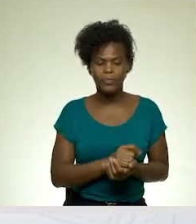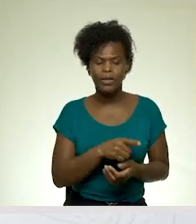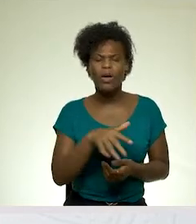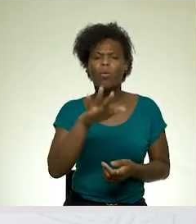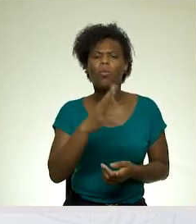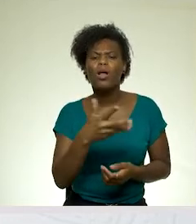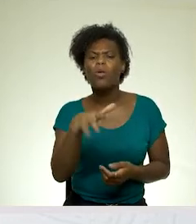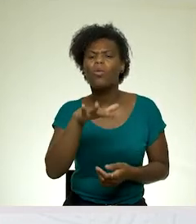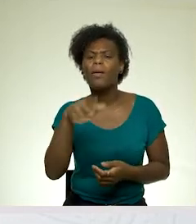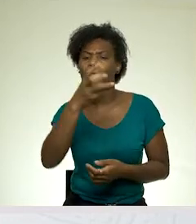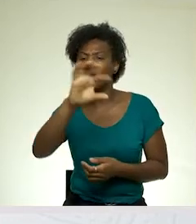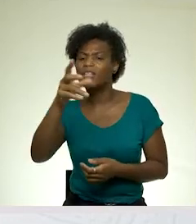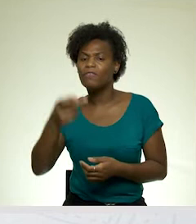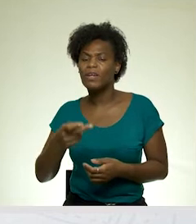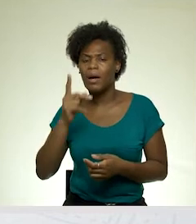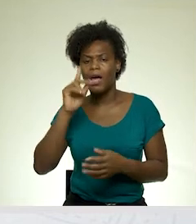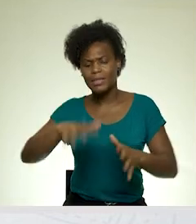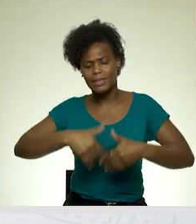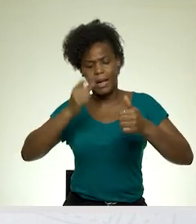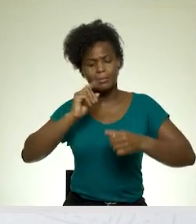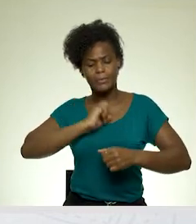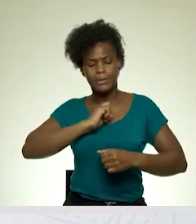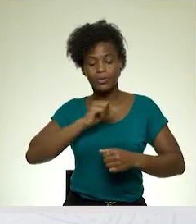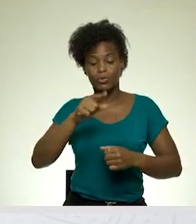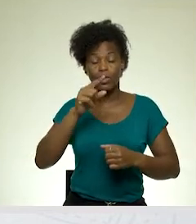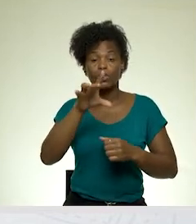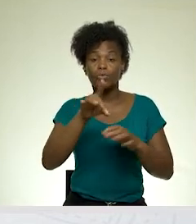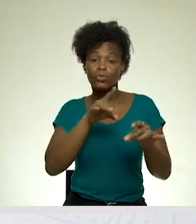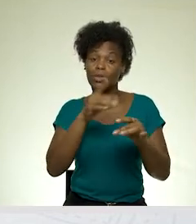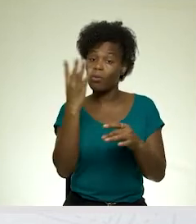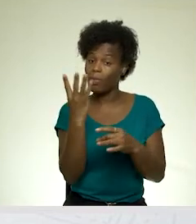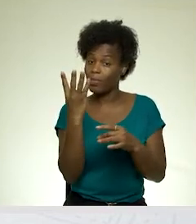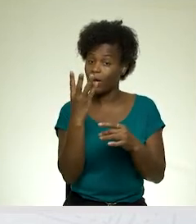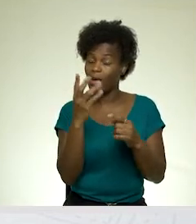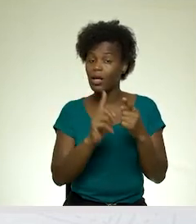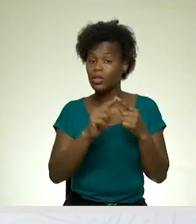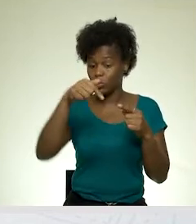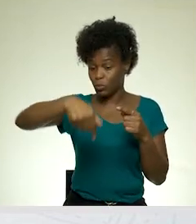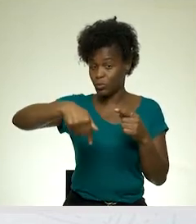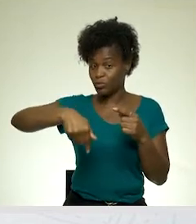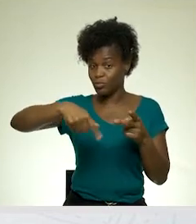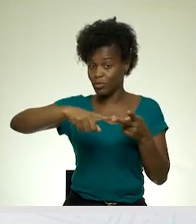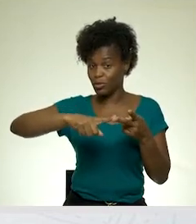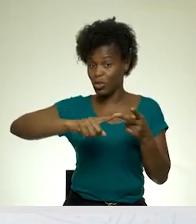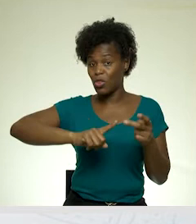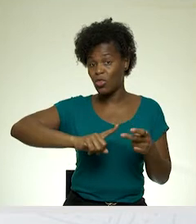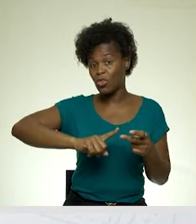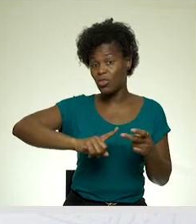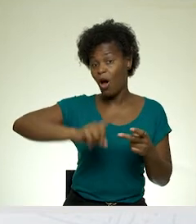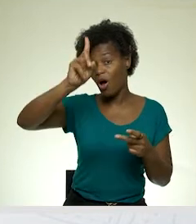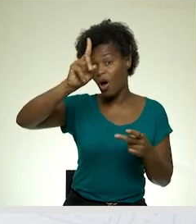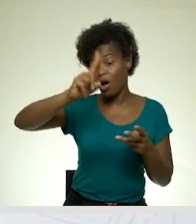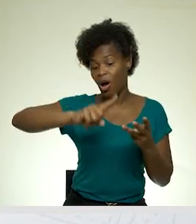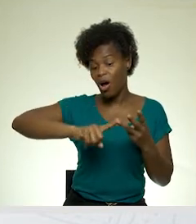partie du pays se trouve ma ville? Tu as des options, 4 options, au sud, au nord,